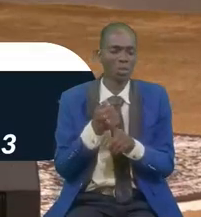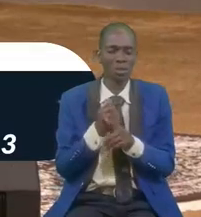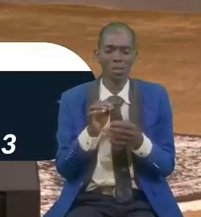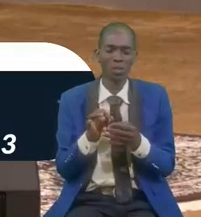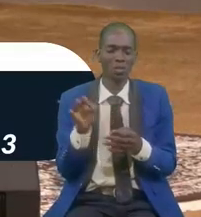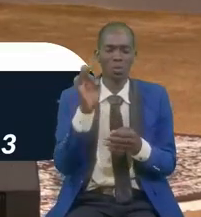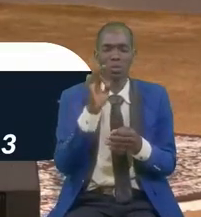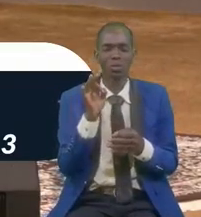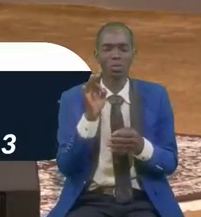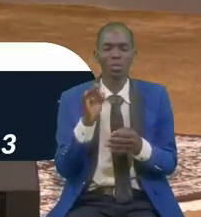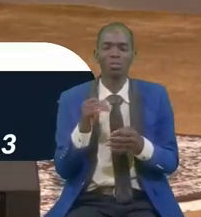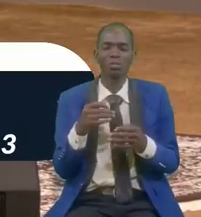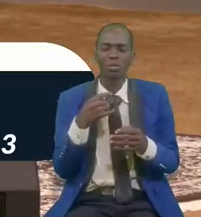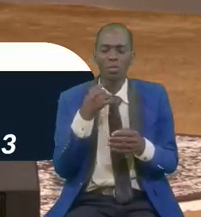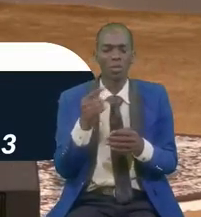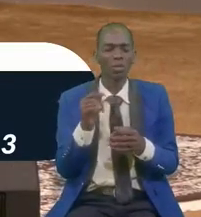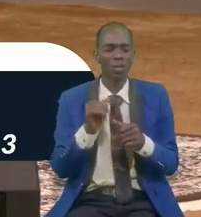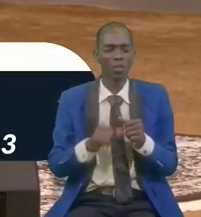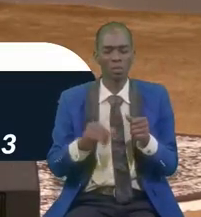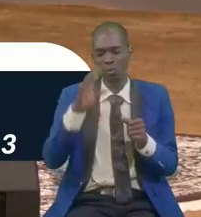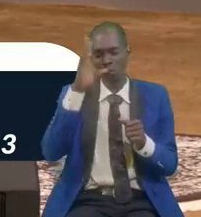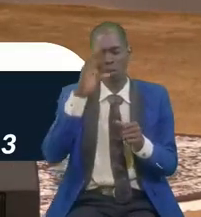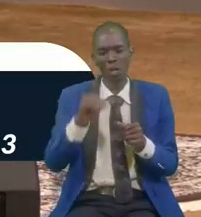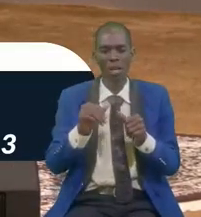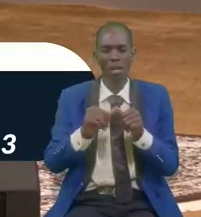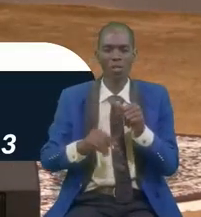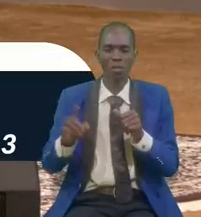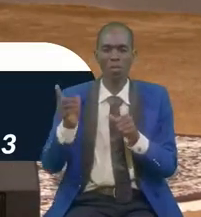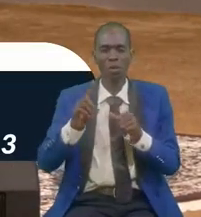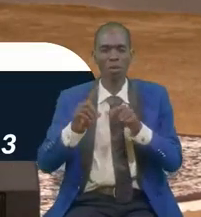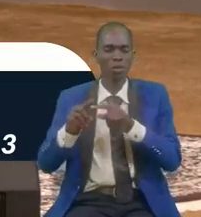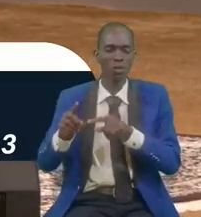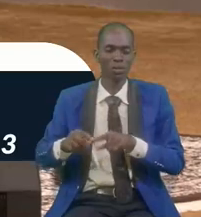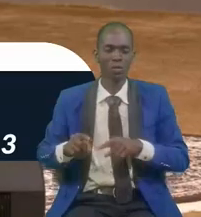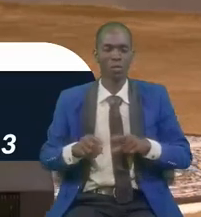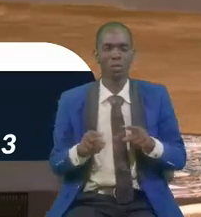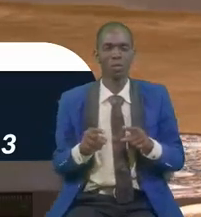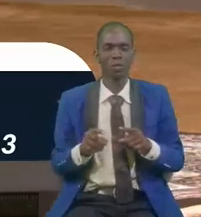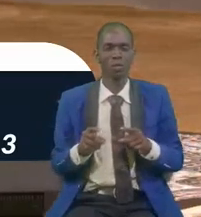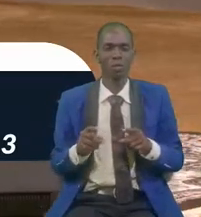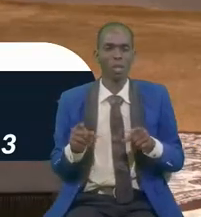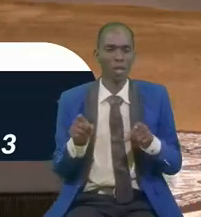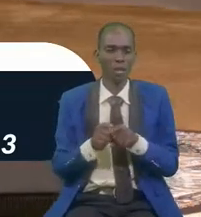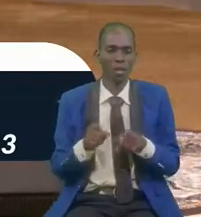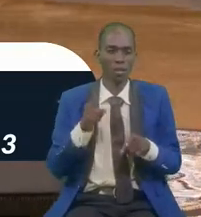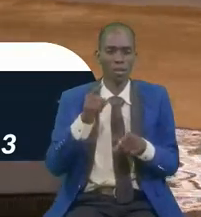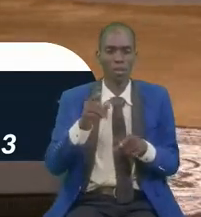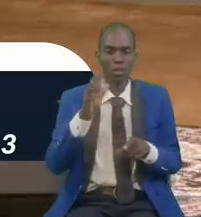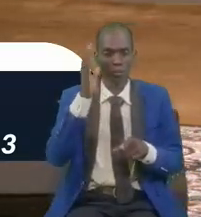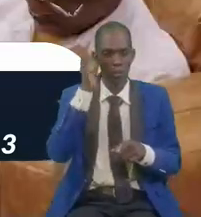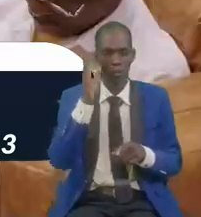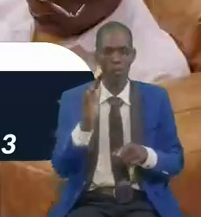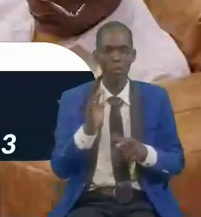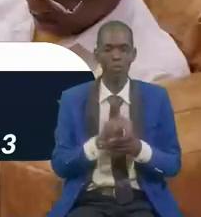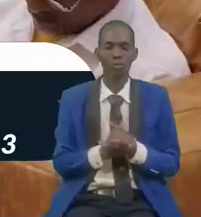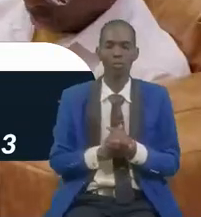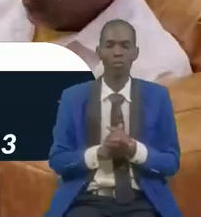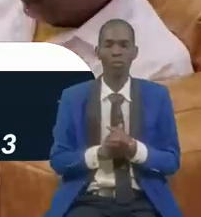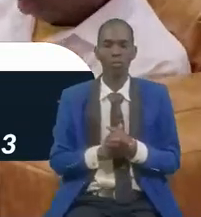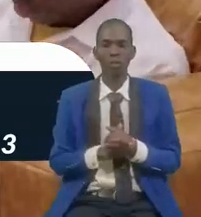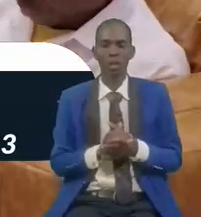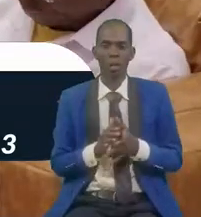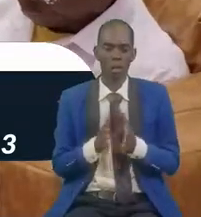choses, les distribuant à chacun en particulier comme il veut.